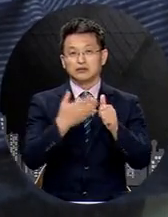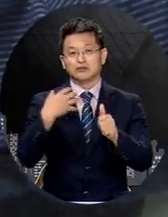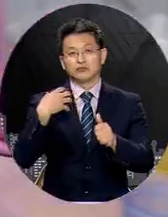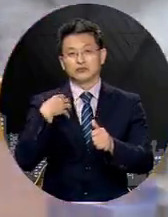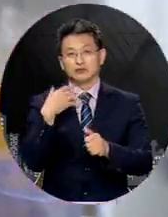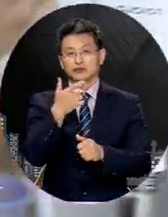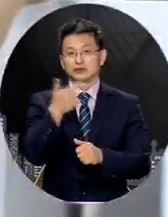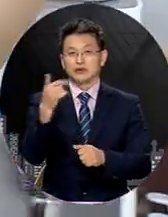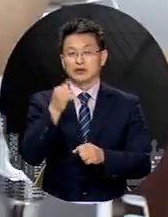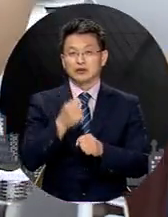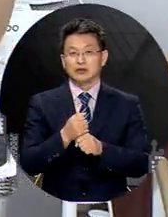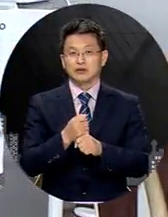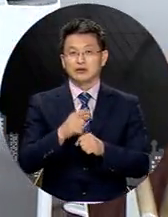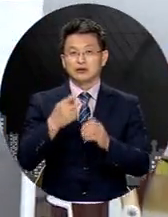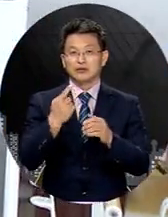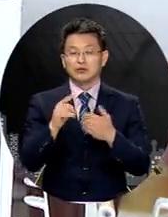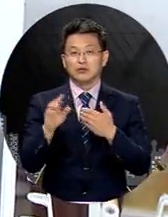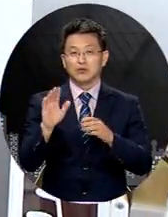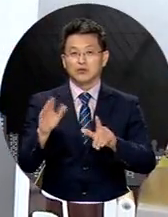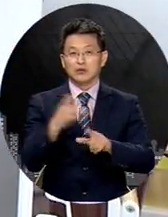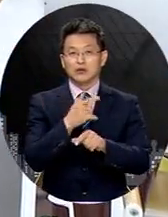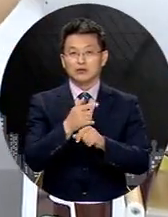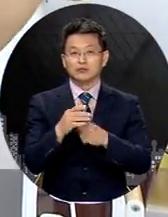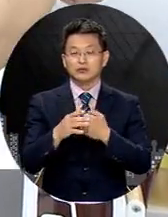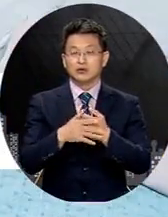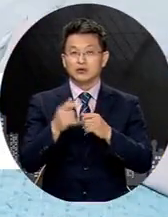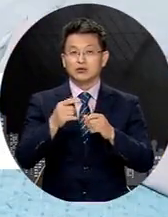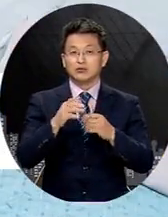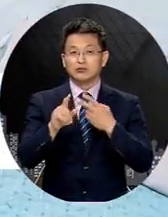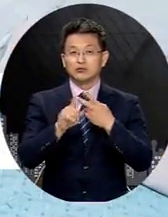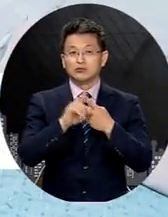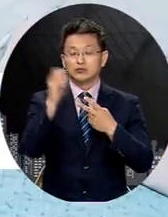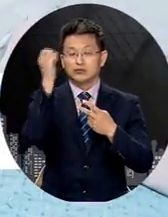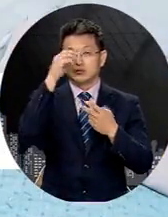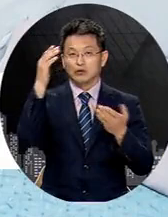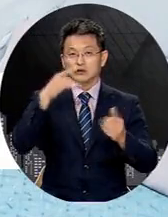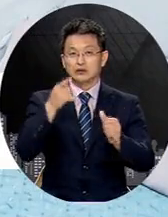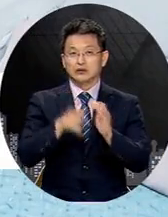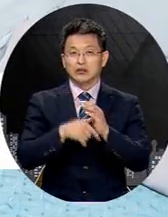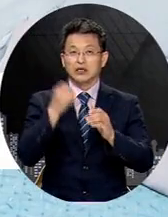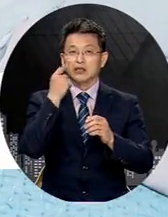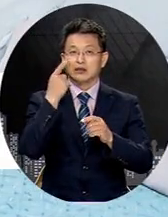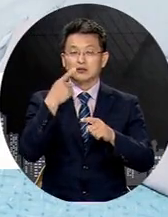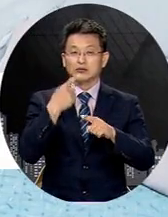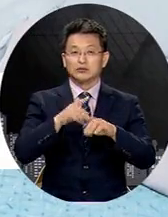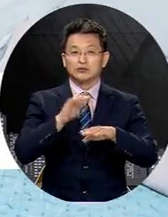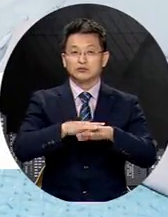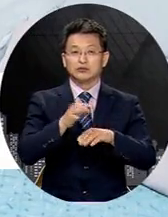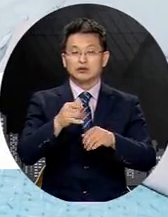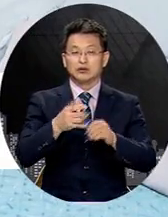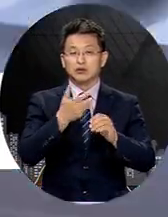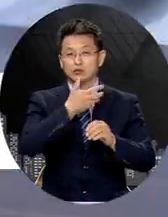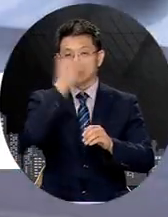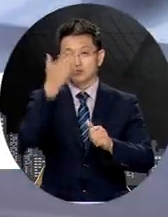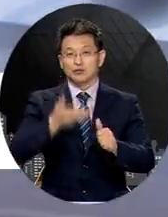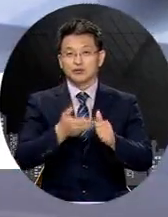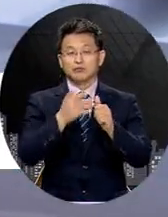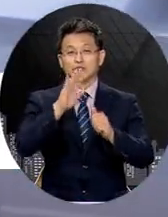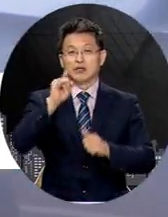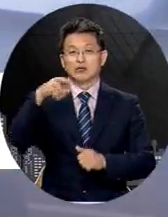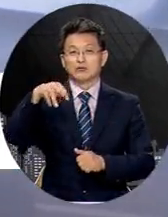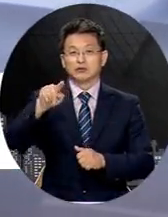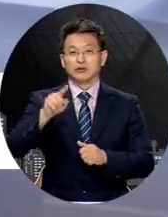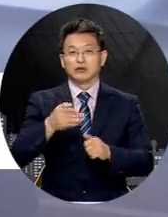부담입니다. 그래도 올해부터 고성군이 중고등학생에게 매월 수당을 주는 꿈키운 바우처 사업을